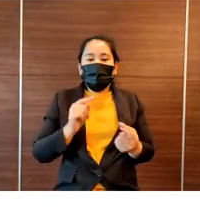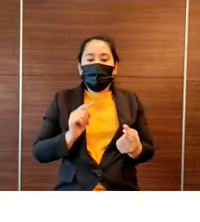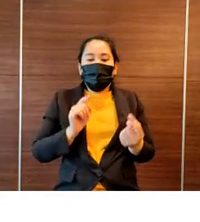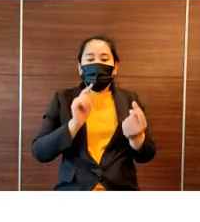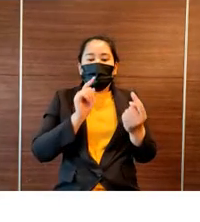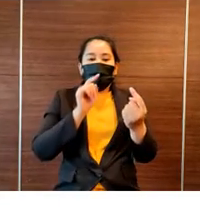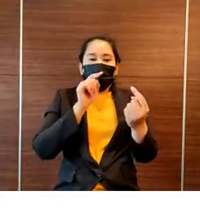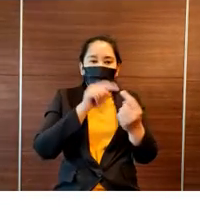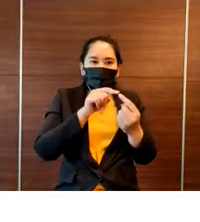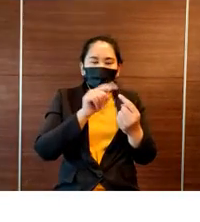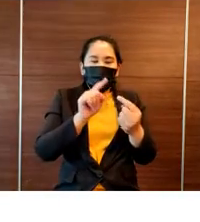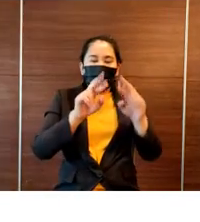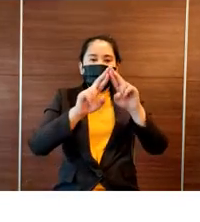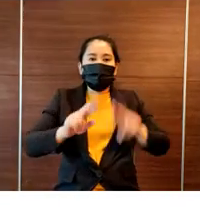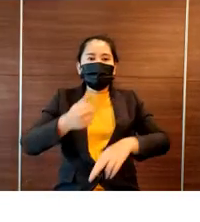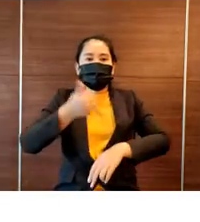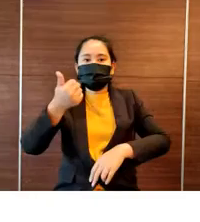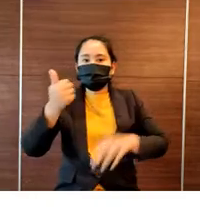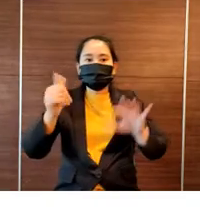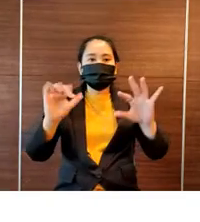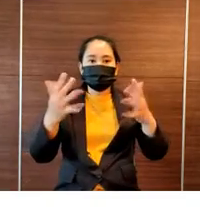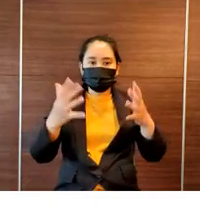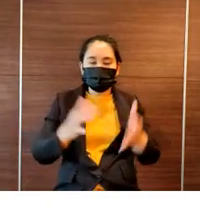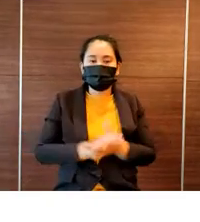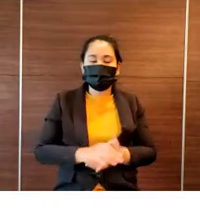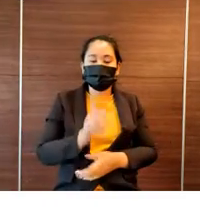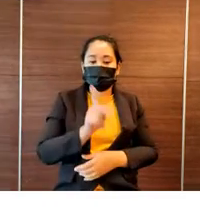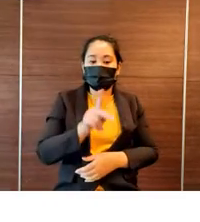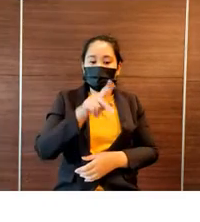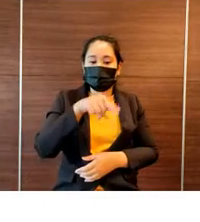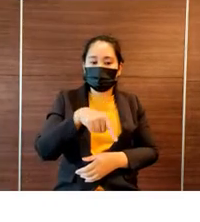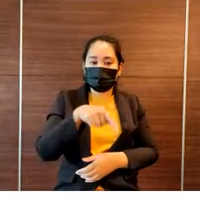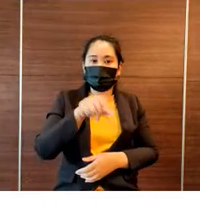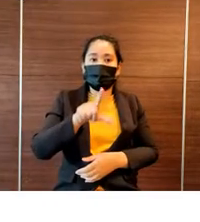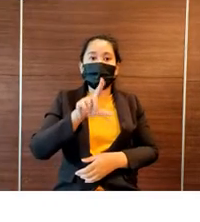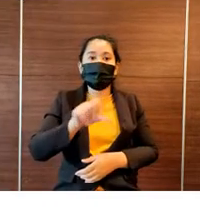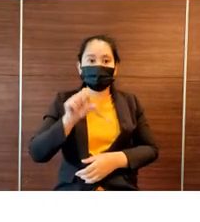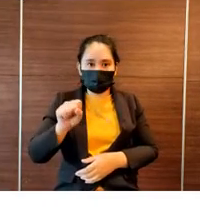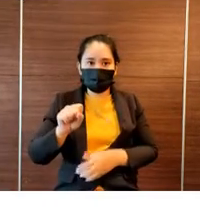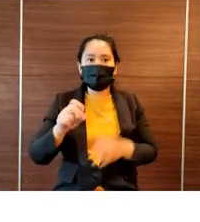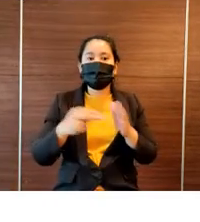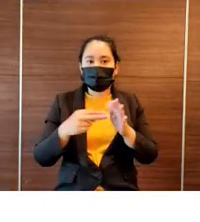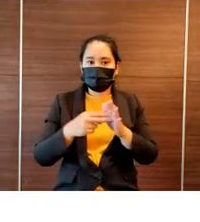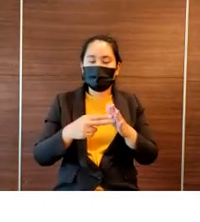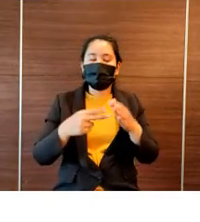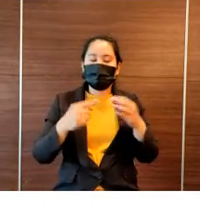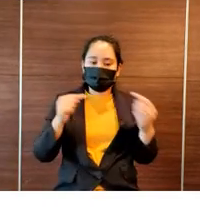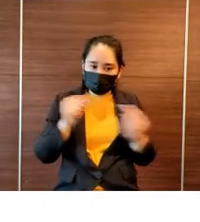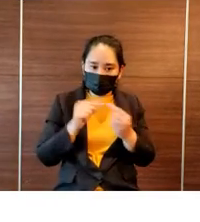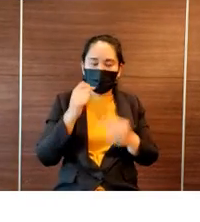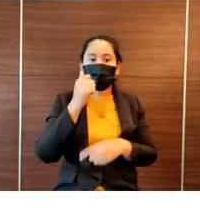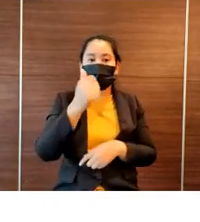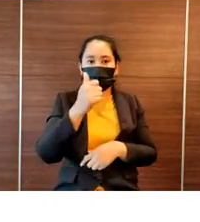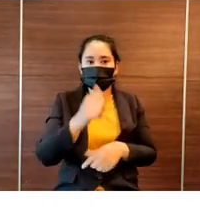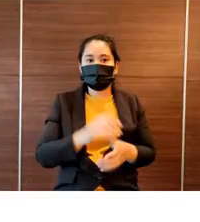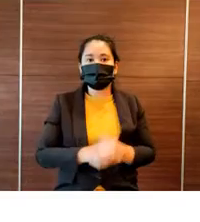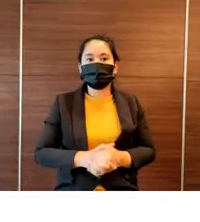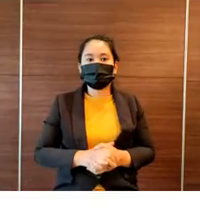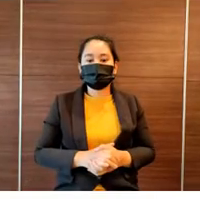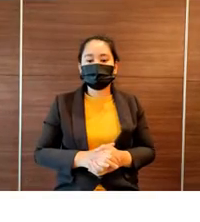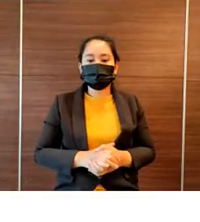สู่สถานบริการทั่วไปจะ KPLSS คือคำตอบนั่นหมายความว่าเคมเซ็กมันก็จะมี